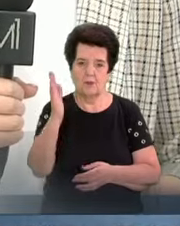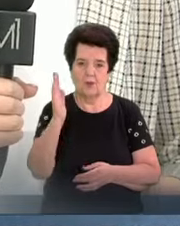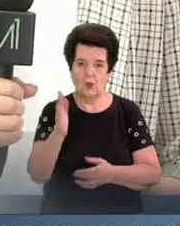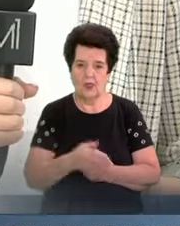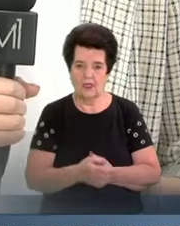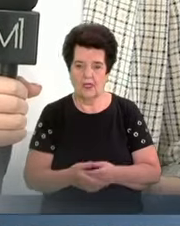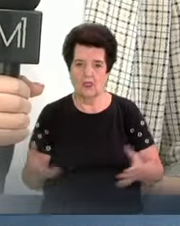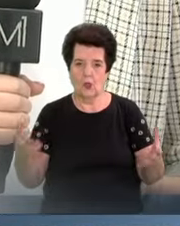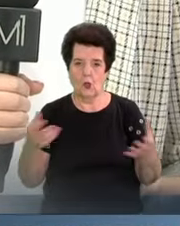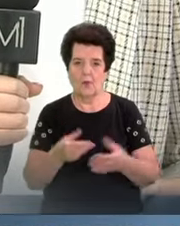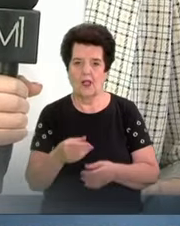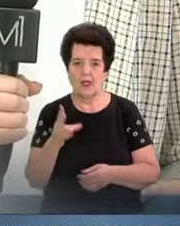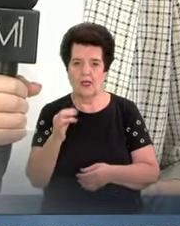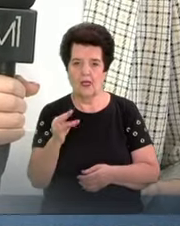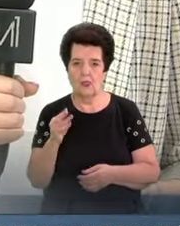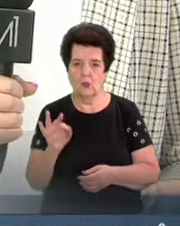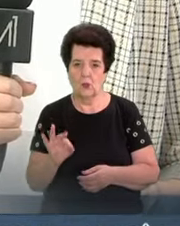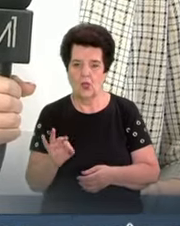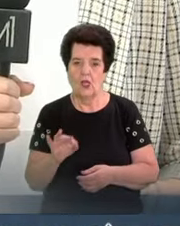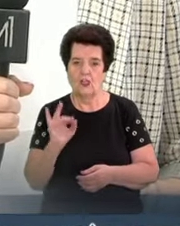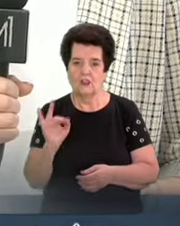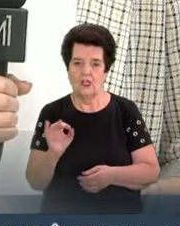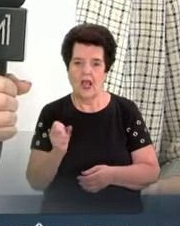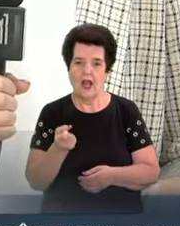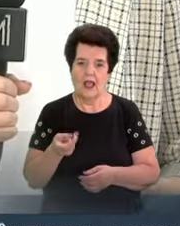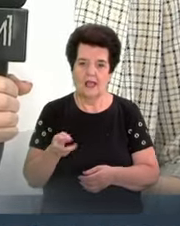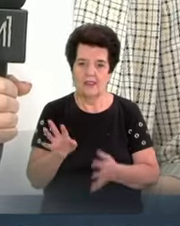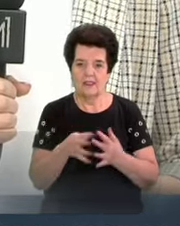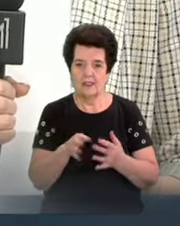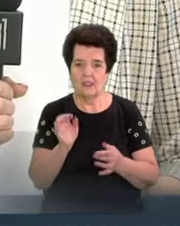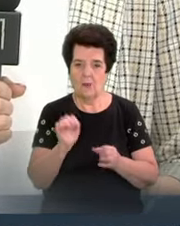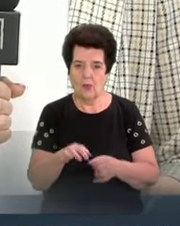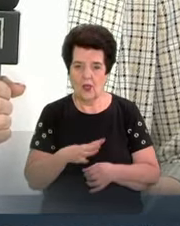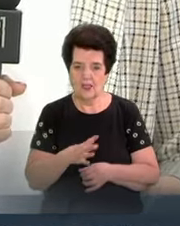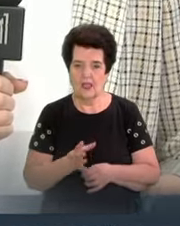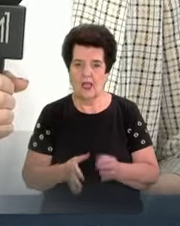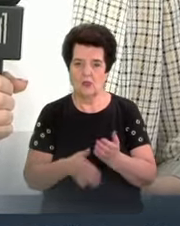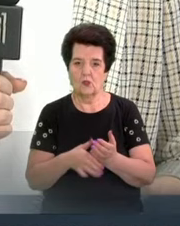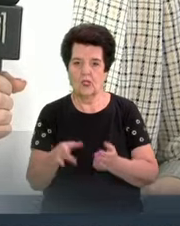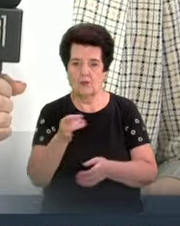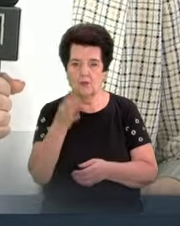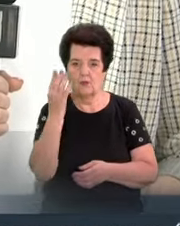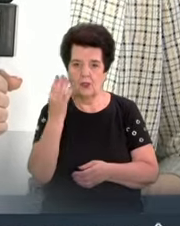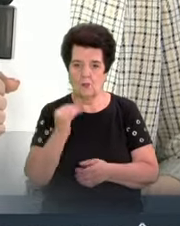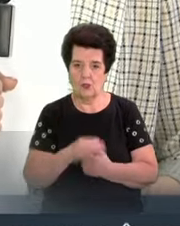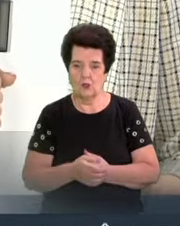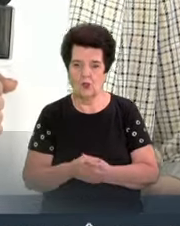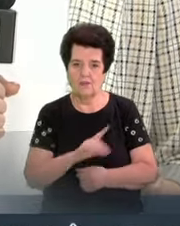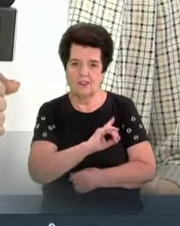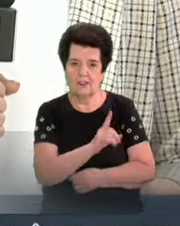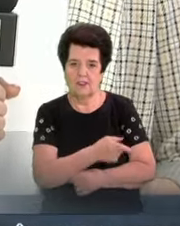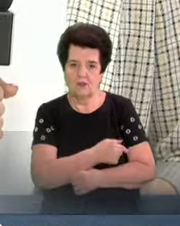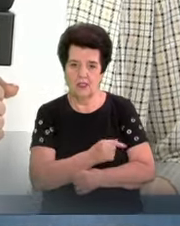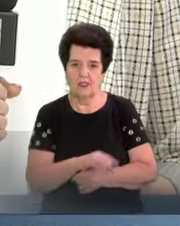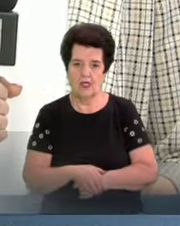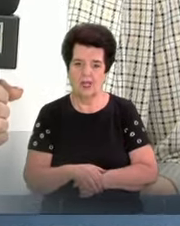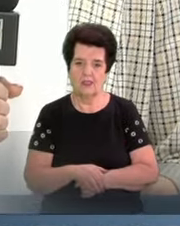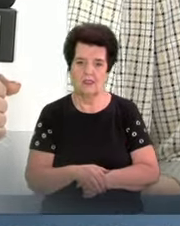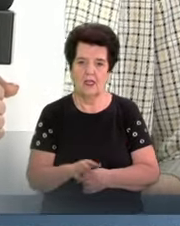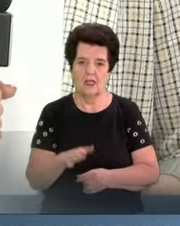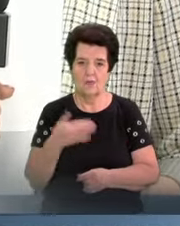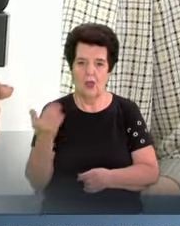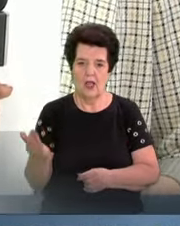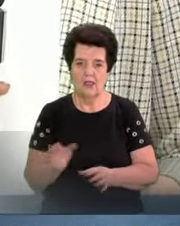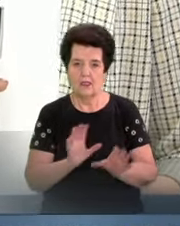de cooperare cu NATO și faptul că alianța poate ajuta Republica Moldova să-și întărească reziliența pe partea